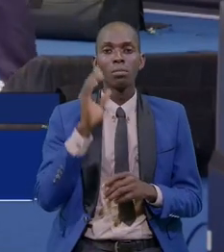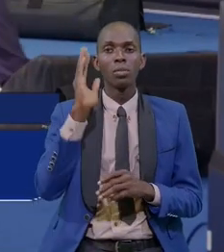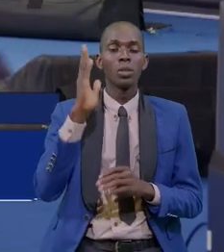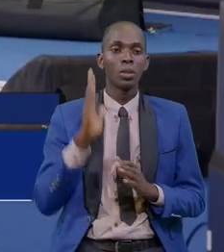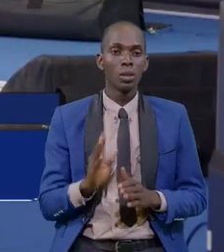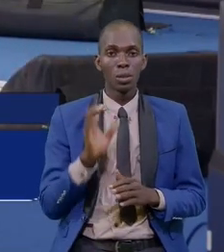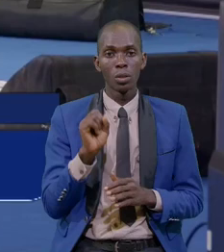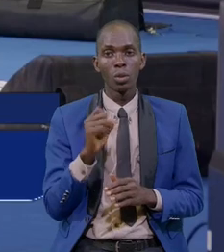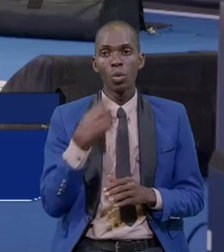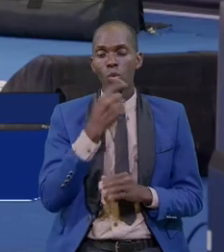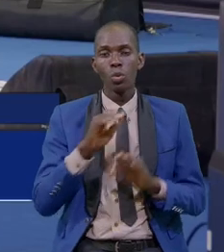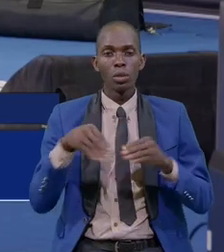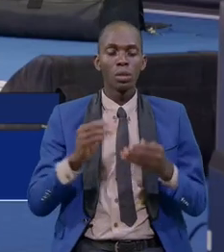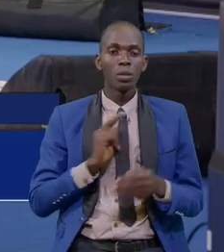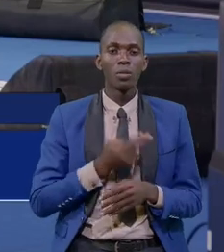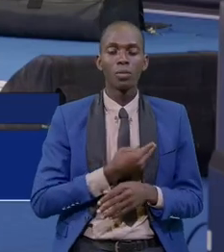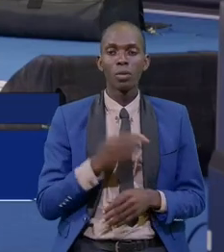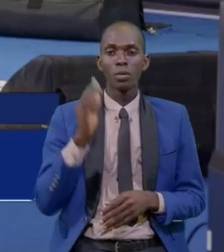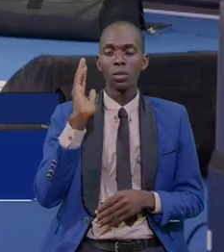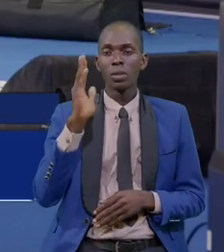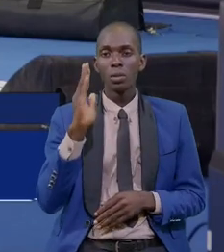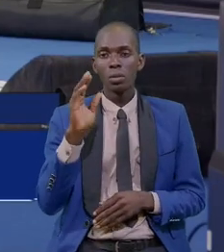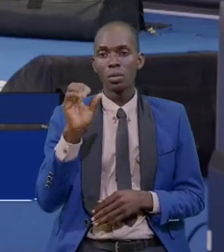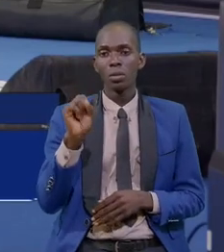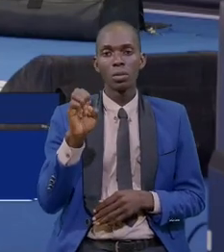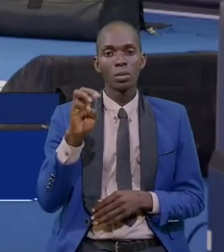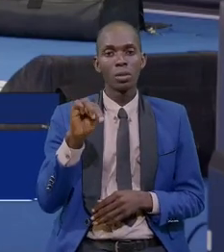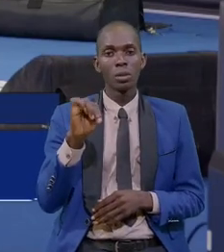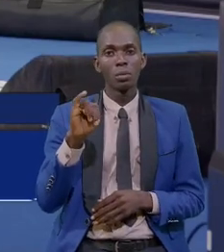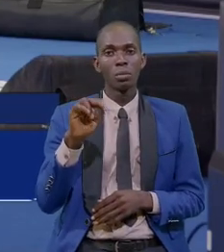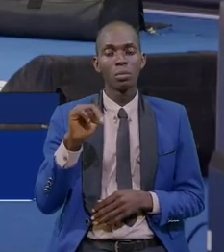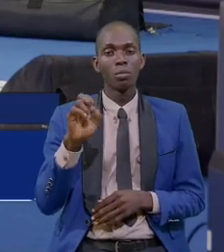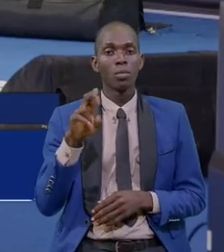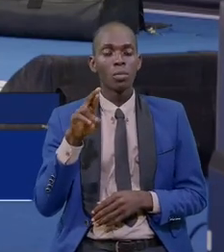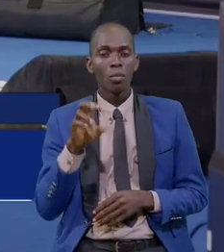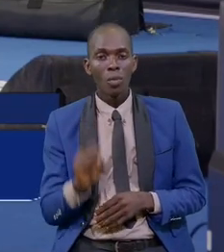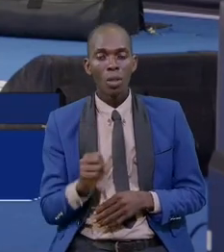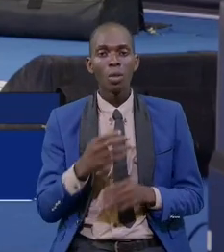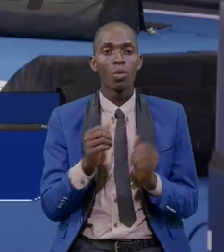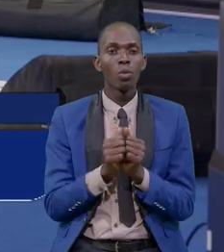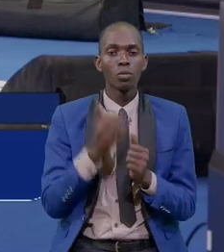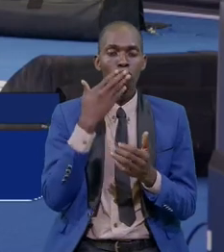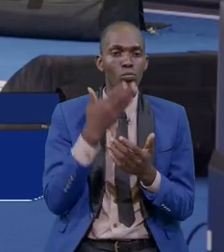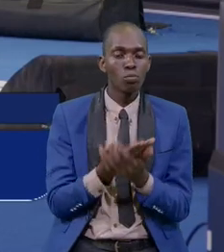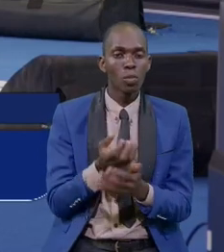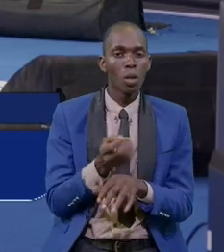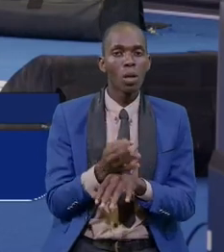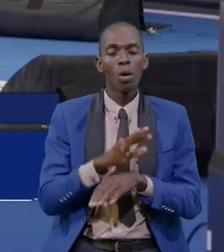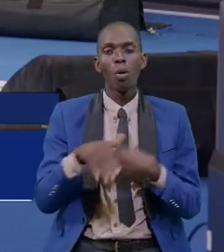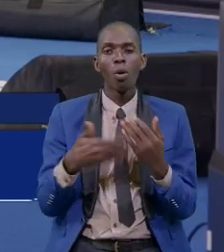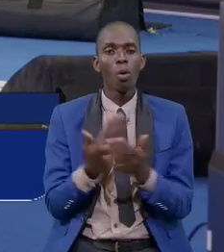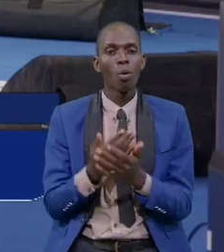nos orateurs qui ont fait les séminaires, ceux qui ont donné des messages, des allocutions, et tous ceux qui ont